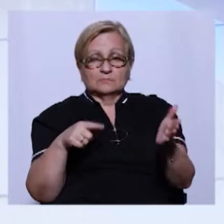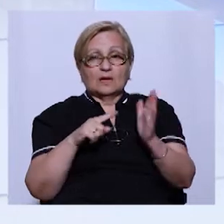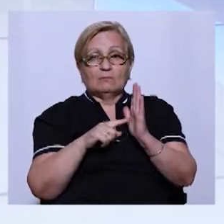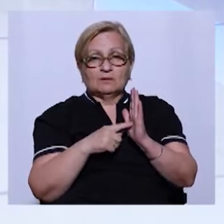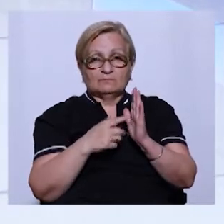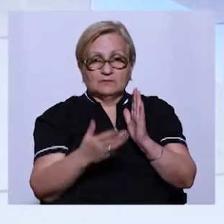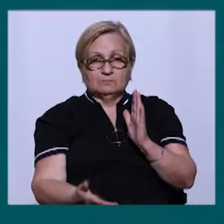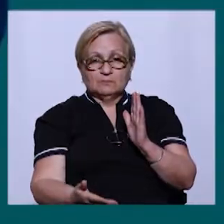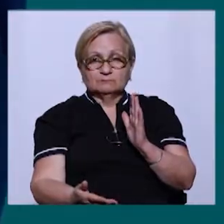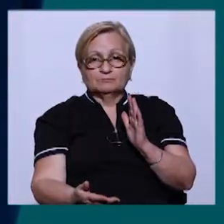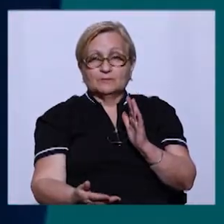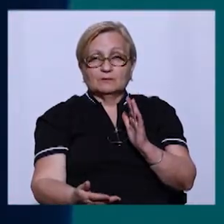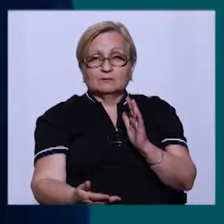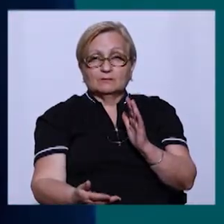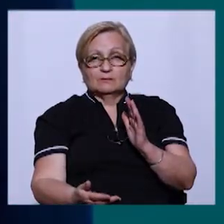გამრავლება.